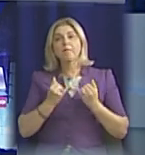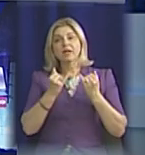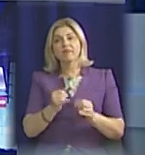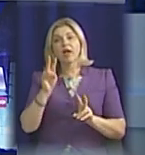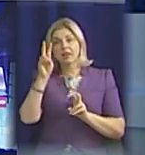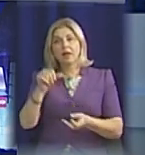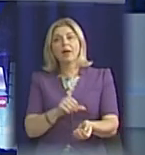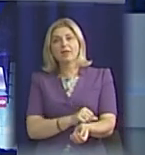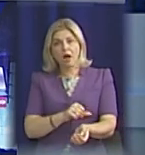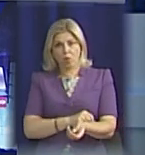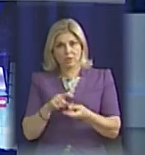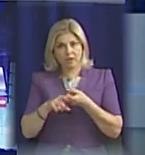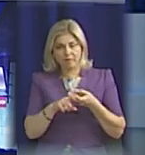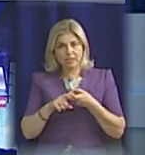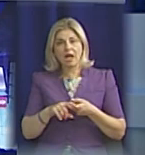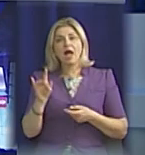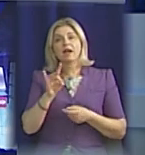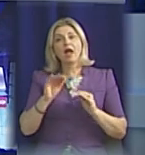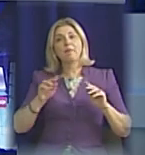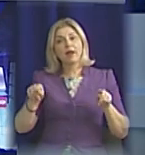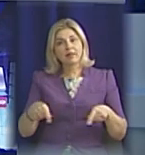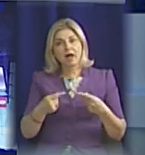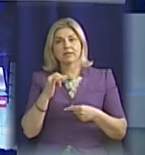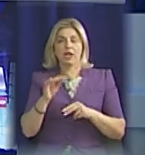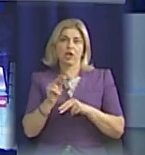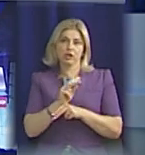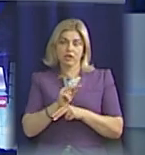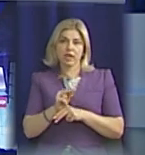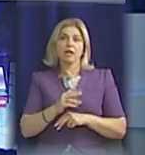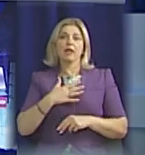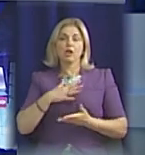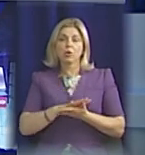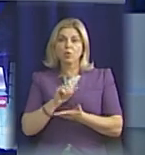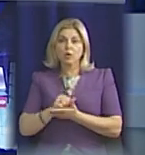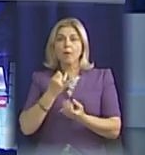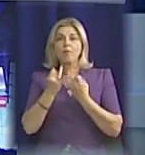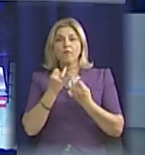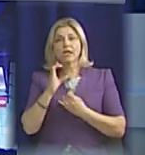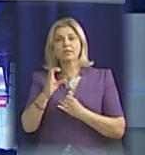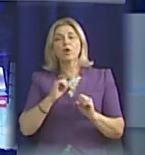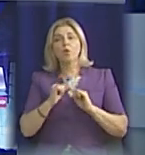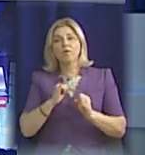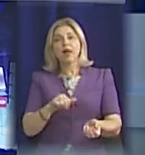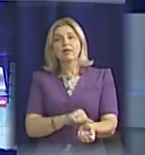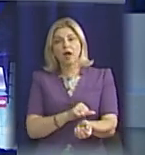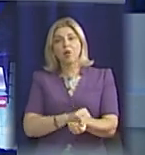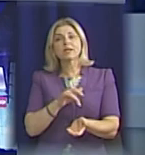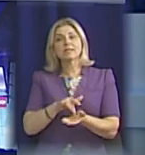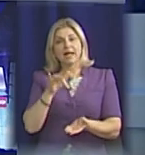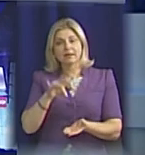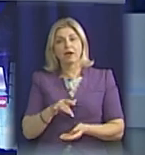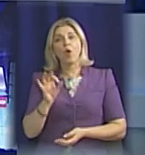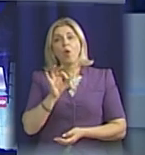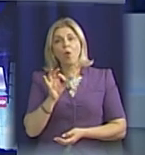Питання профілактики та реабілітації ведуча програми Анна Терешевська обговорюватиме з керівником наркологічного центру «Друге дихання»